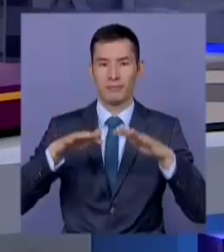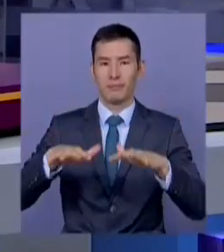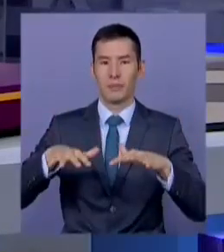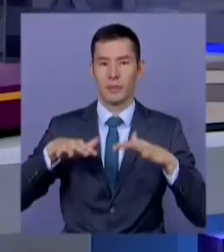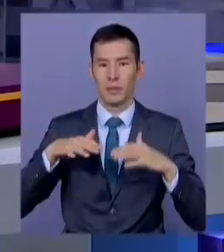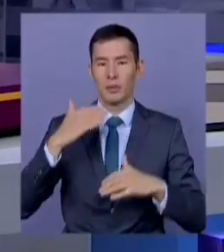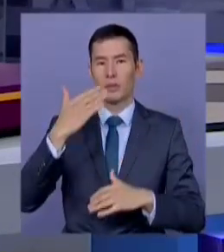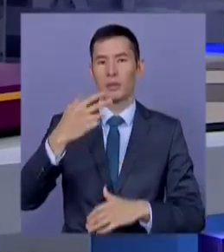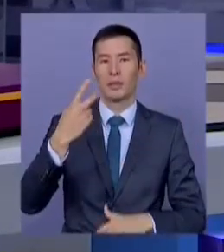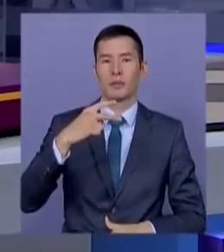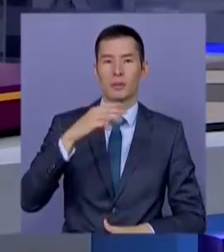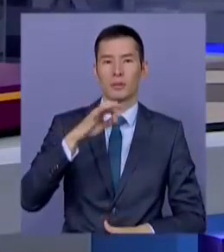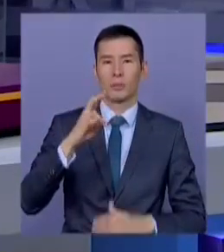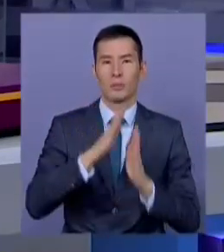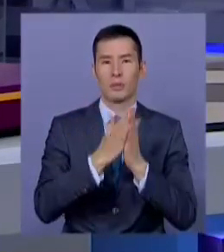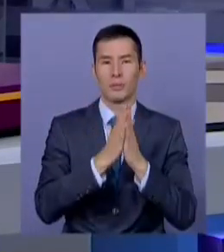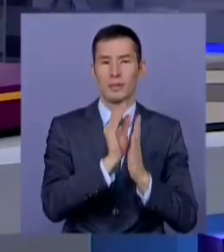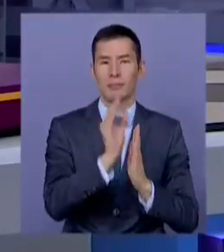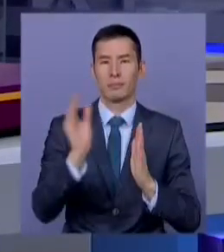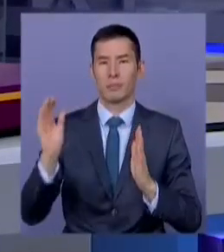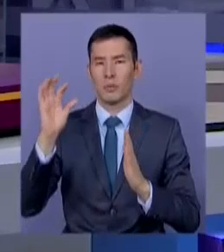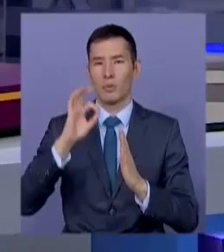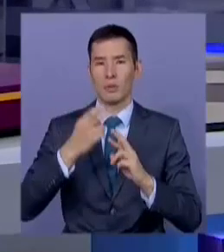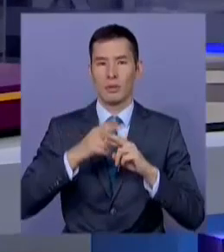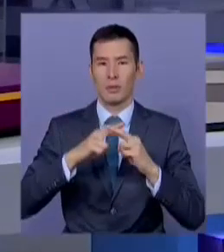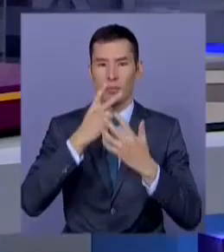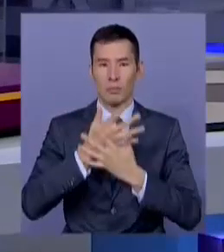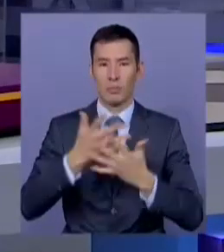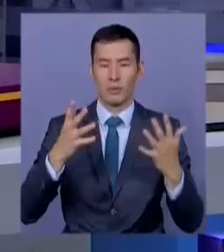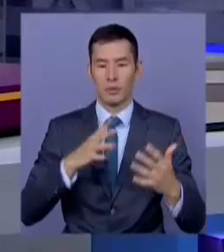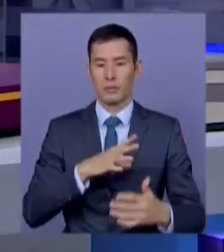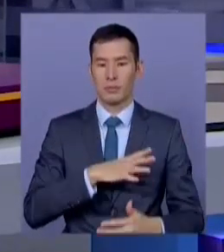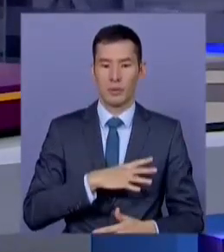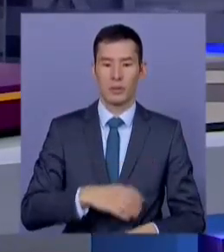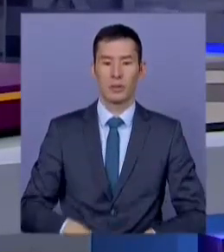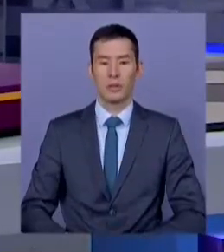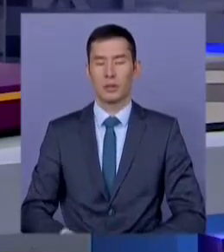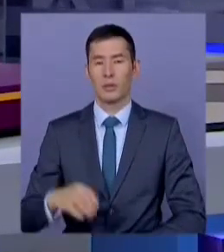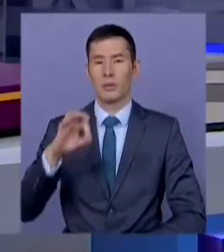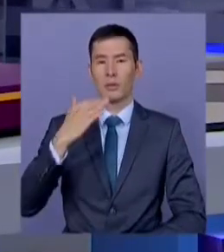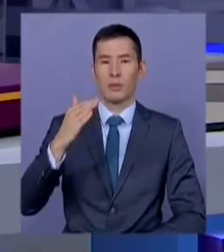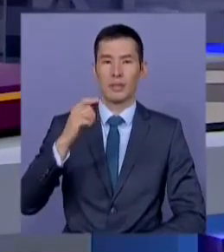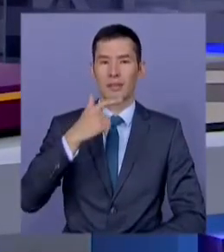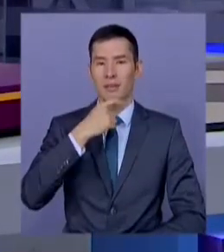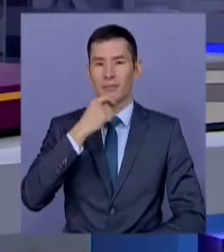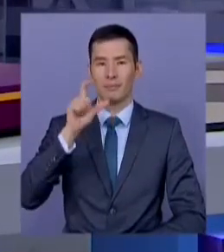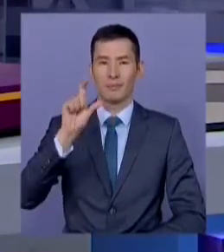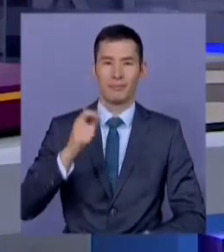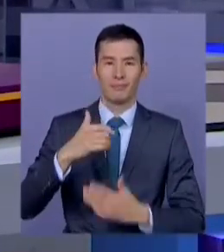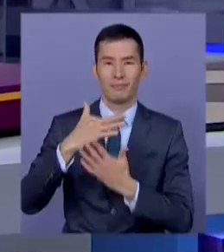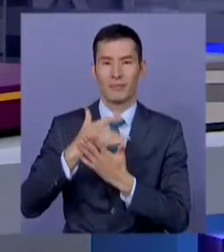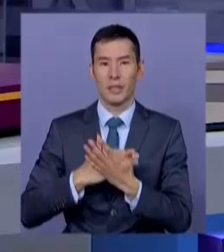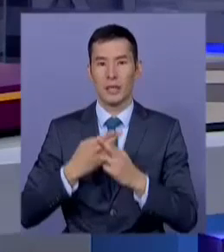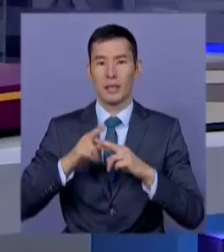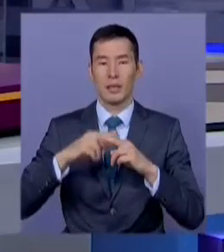20 томдық шығармалар жинағы жарық көрді. Онда Ілияс Жансүгіровтің көзі тірісінде басылмаған поэмалары да енген. Ал дүбірлі тойда